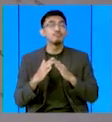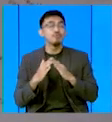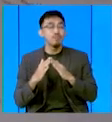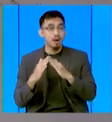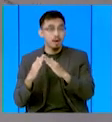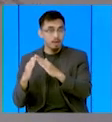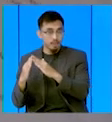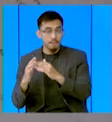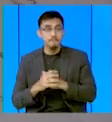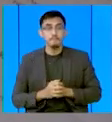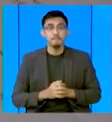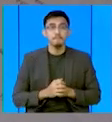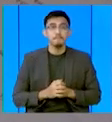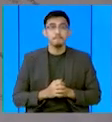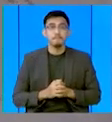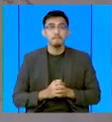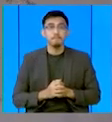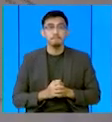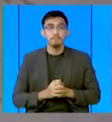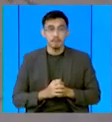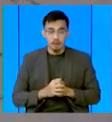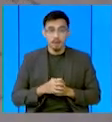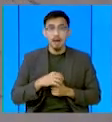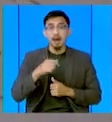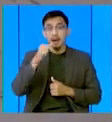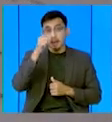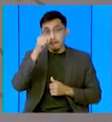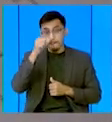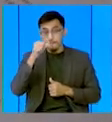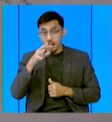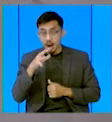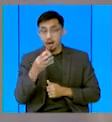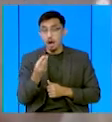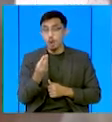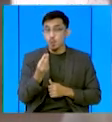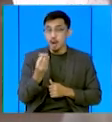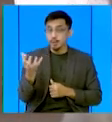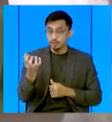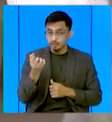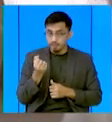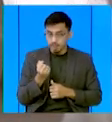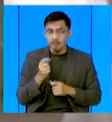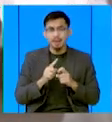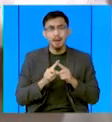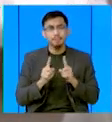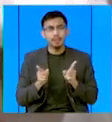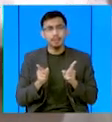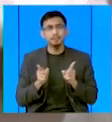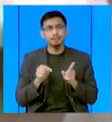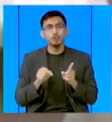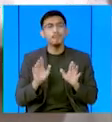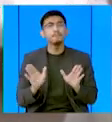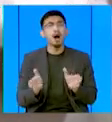terjadi adalah bank pelaksana mencairkan dana itu, dia mencairkan dana itu sedangkan dia tidak melakukan atau